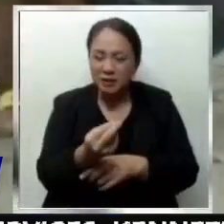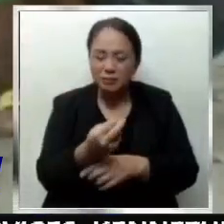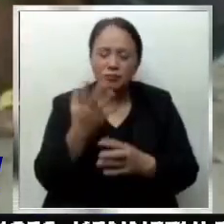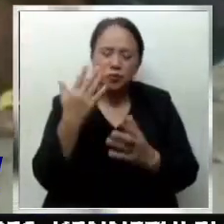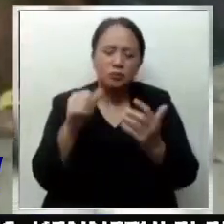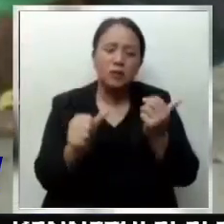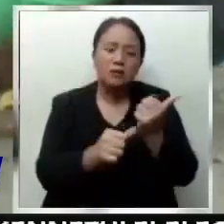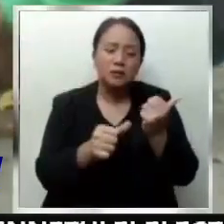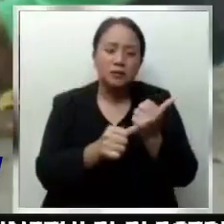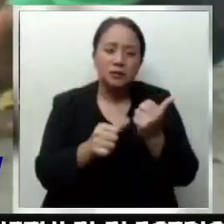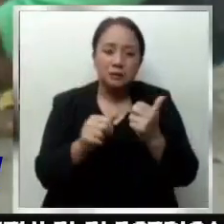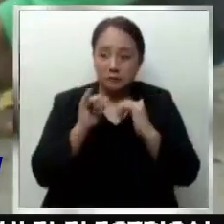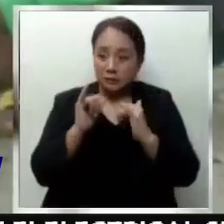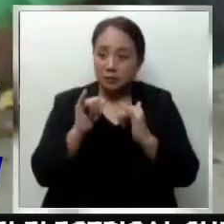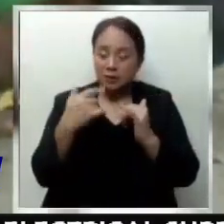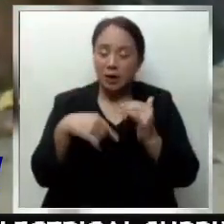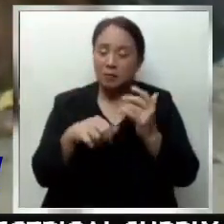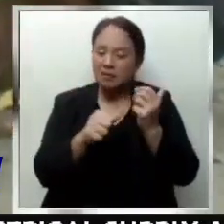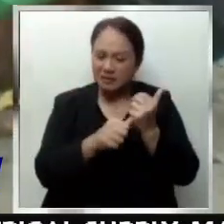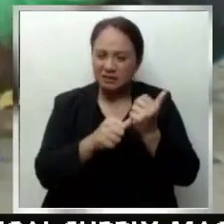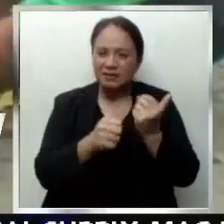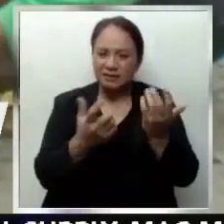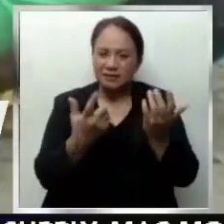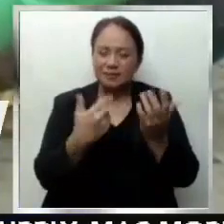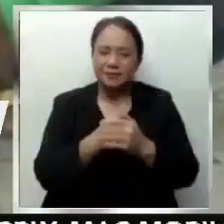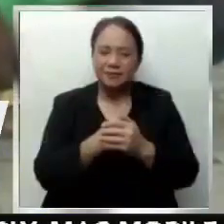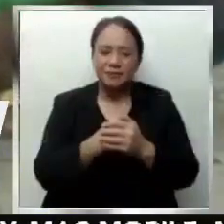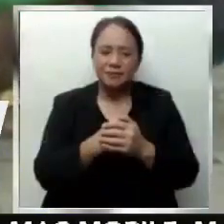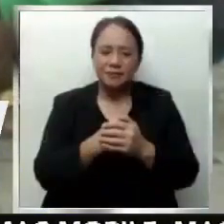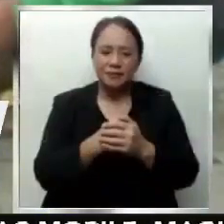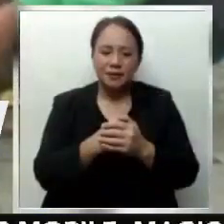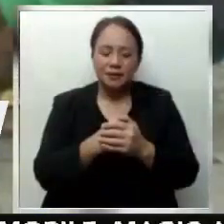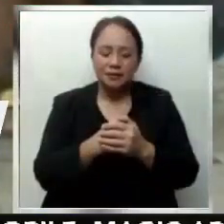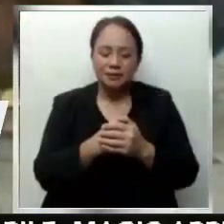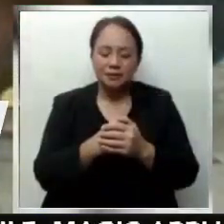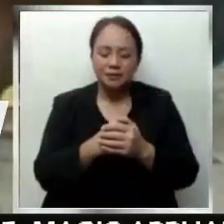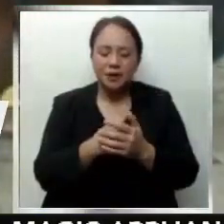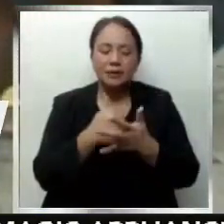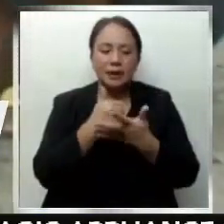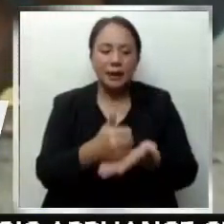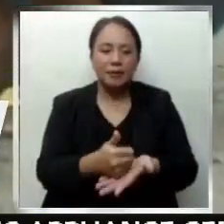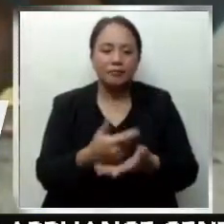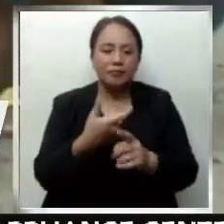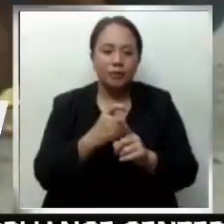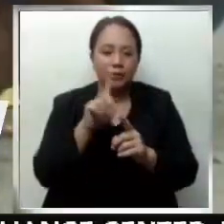katulad naming mangingisda. Yung tulong na galing sa gobyerno.